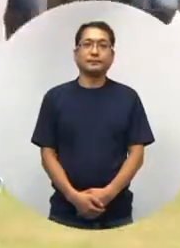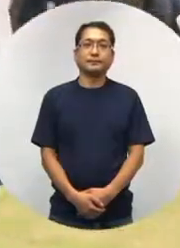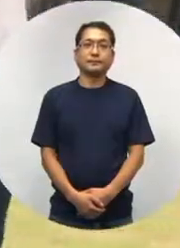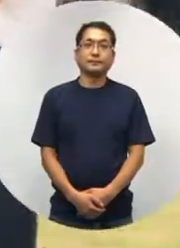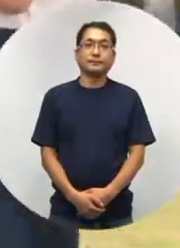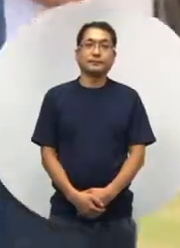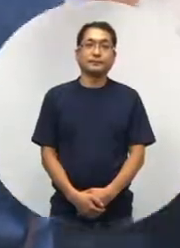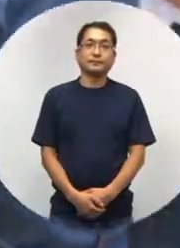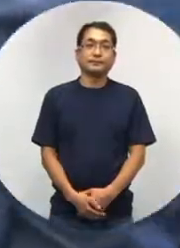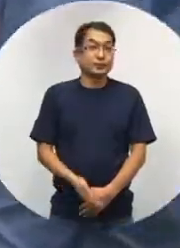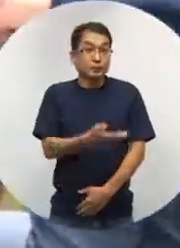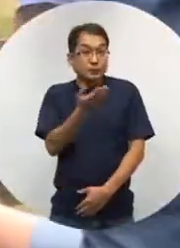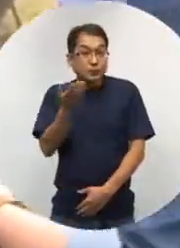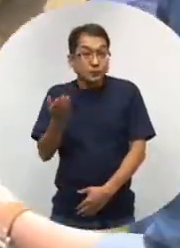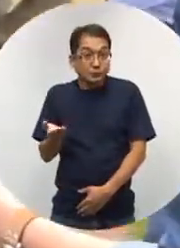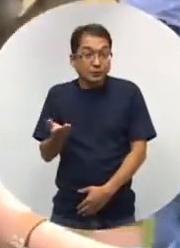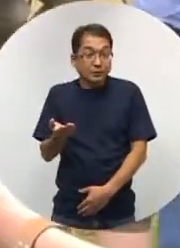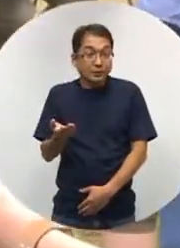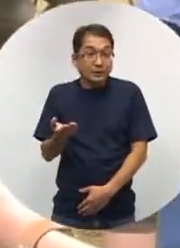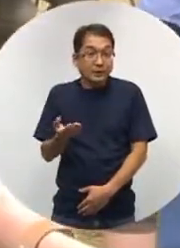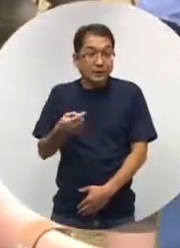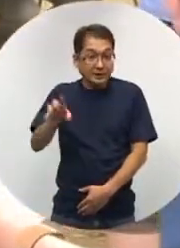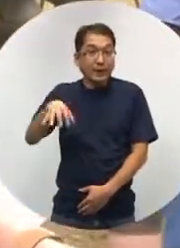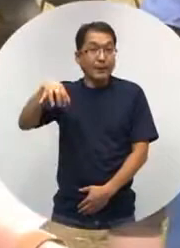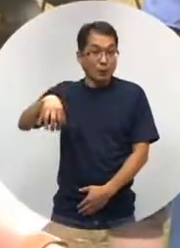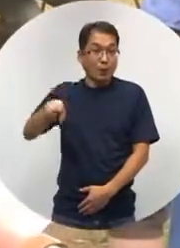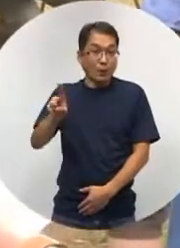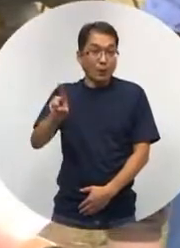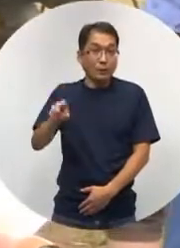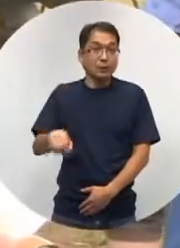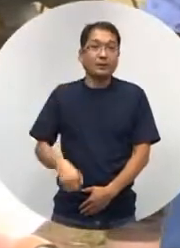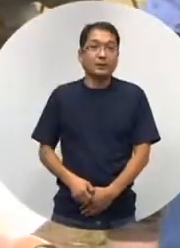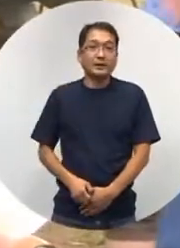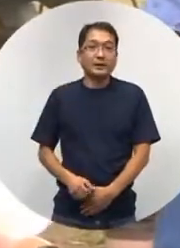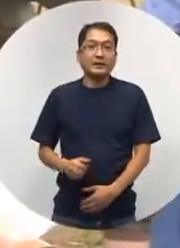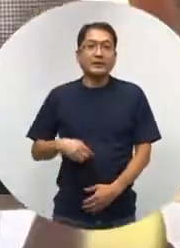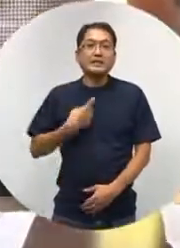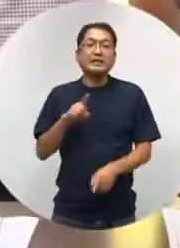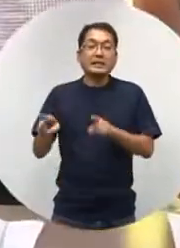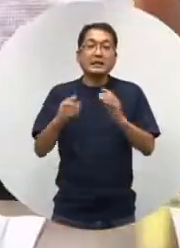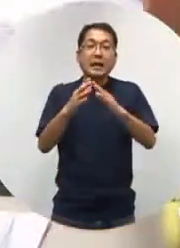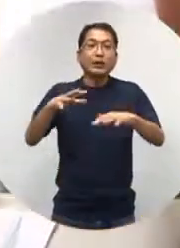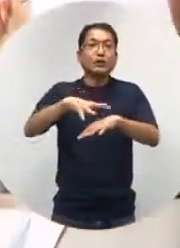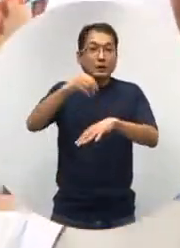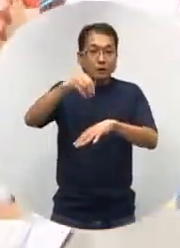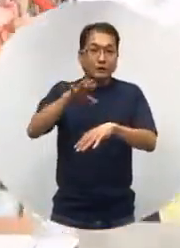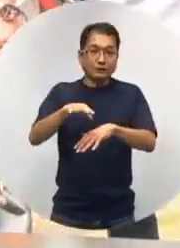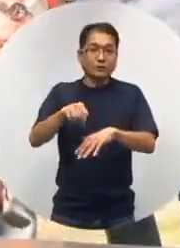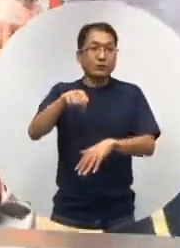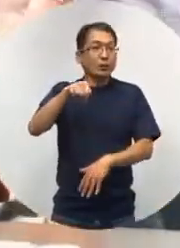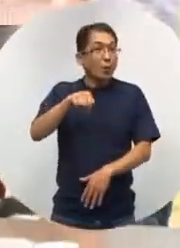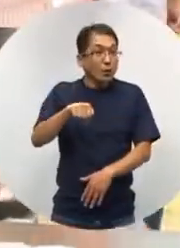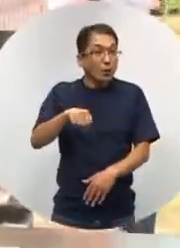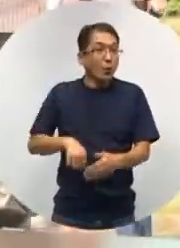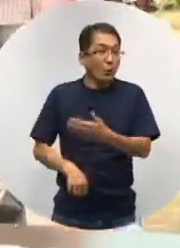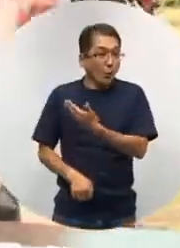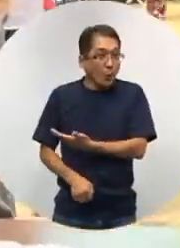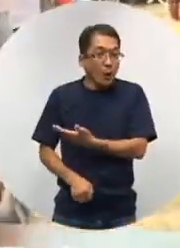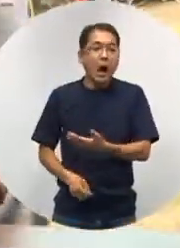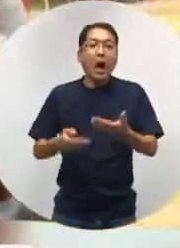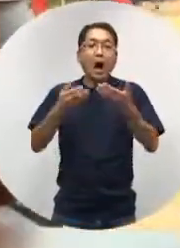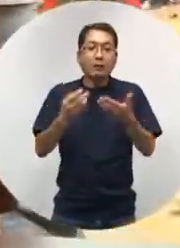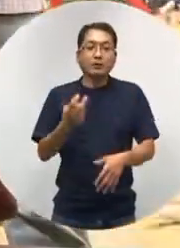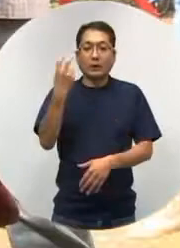。次に渡辺さんが向かったのは自治会のテント。 ここでは安否確認の報告を